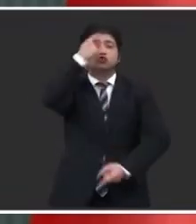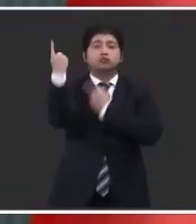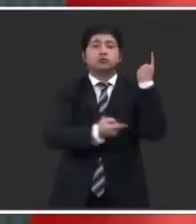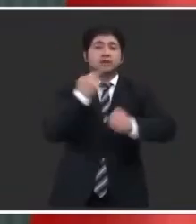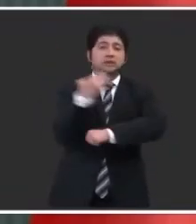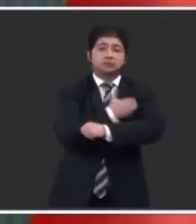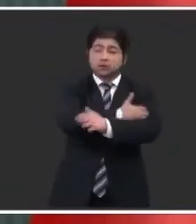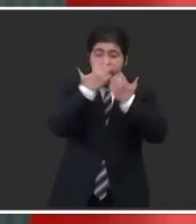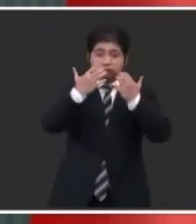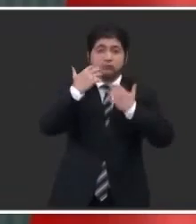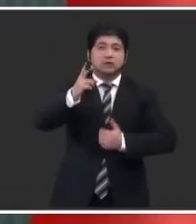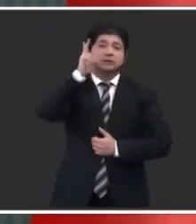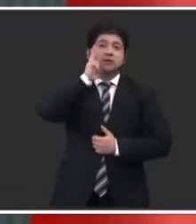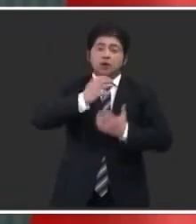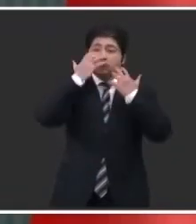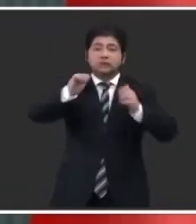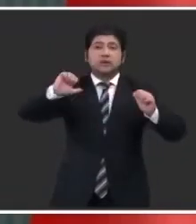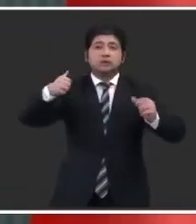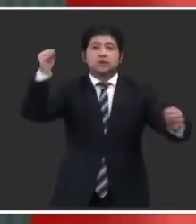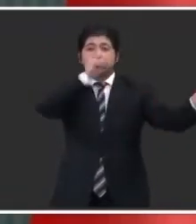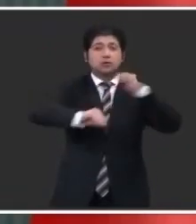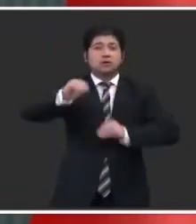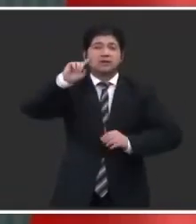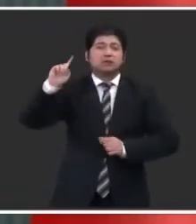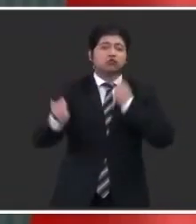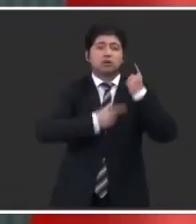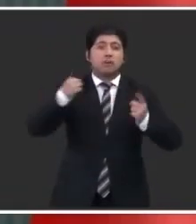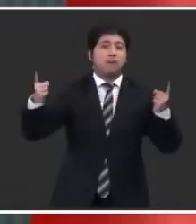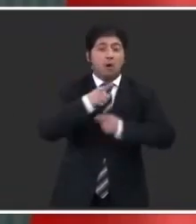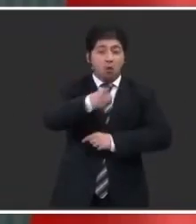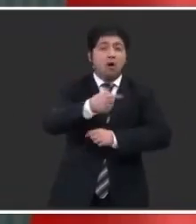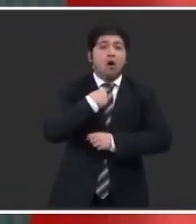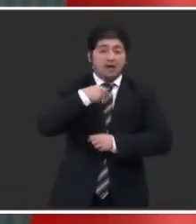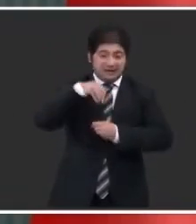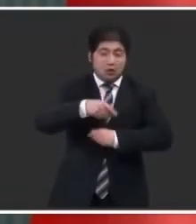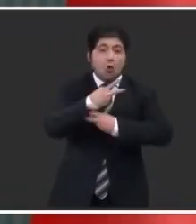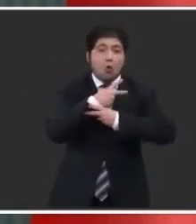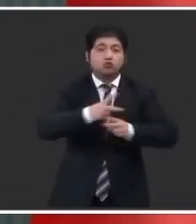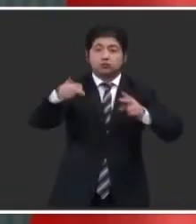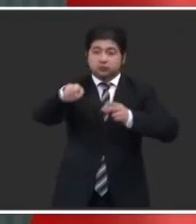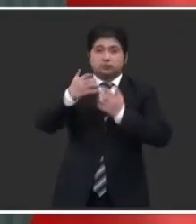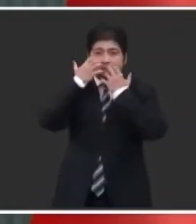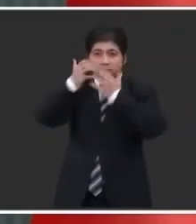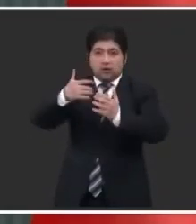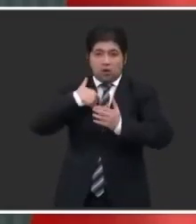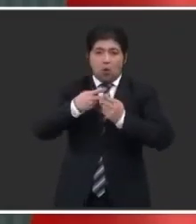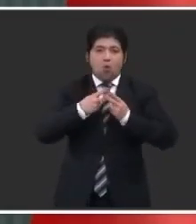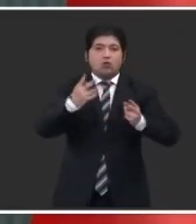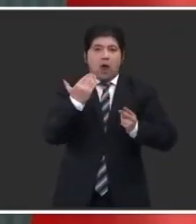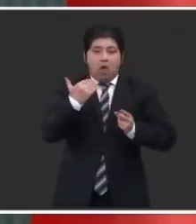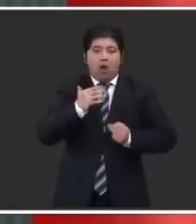hizmetlerimizle zenginleştirirken Aslında gerçek özgürlüğün de zeminini döşüyorduk